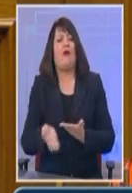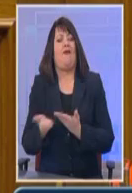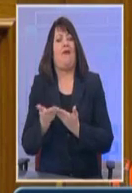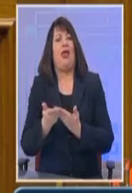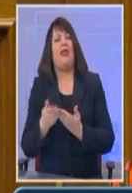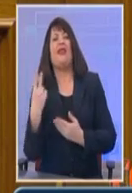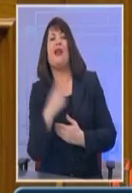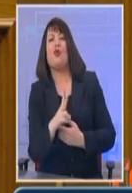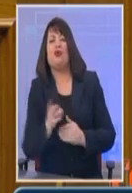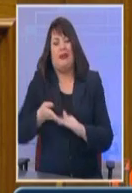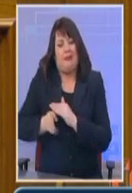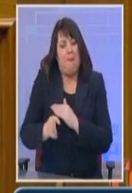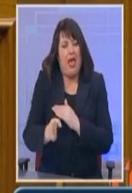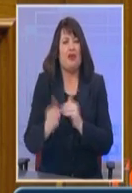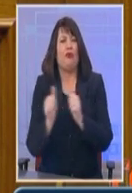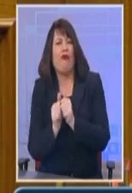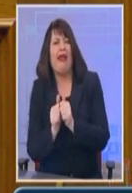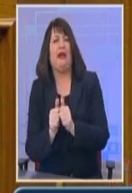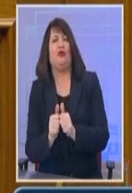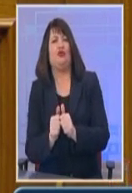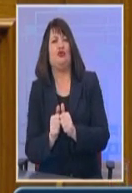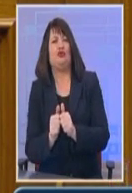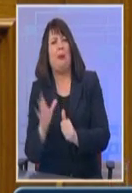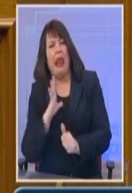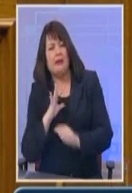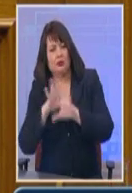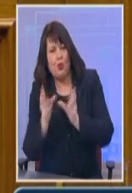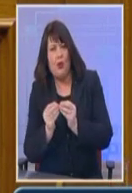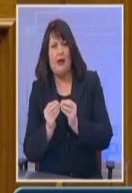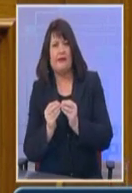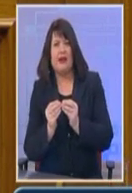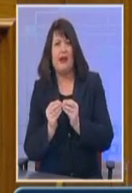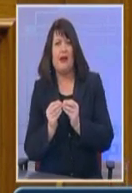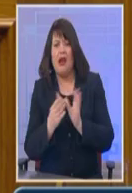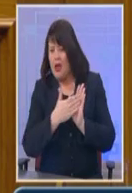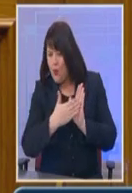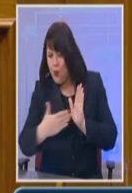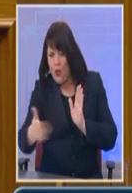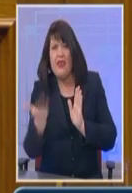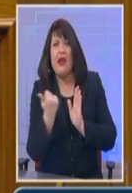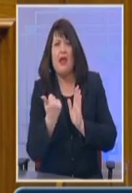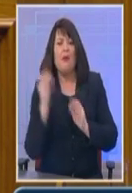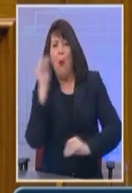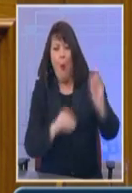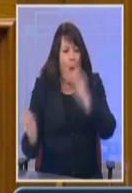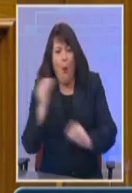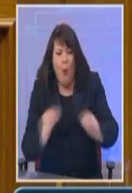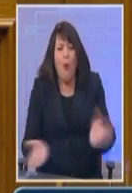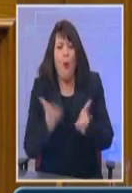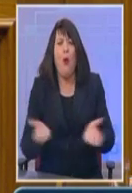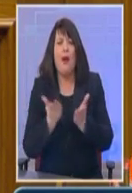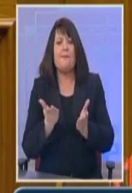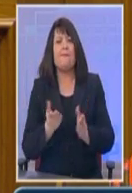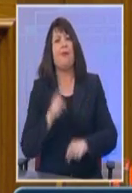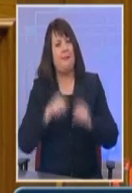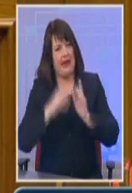μικροεξυπηρετήσεις, ρουσβέτια, σε ένα αλαλούμ, χωρίς αρχή, μέση και τέλος. Ωραία, θα ψηφίσουμε